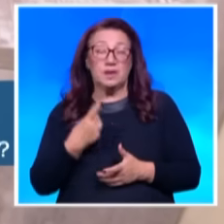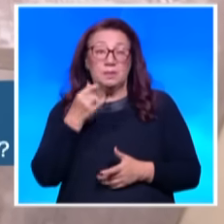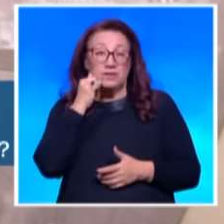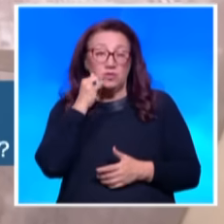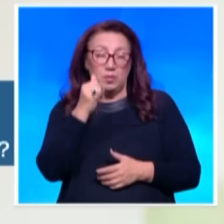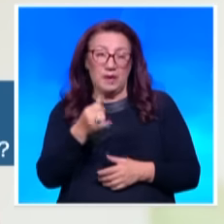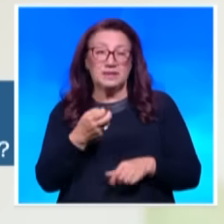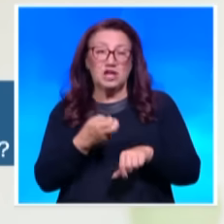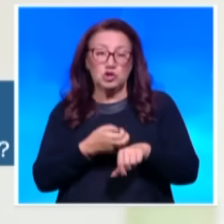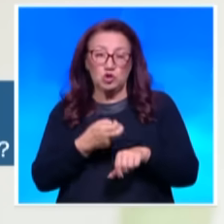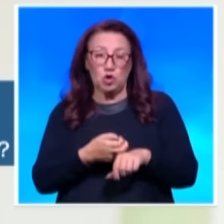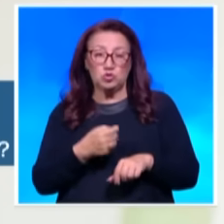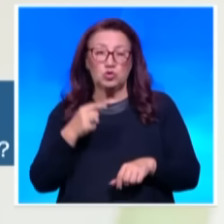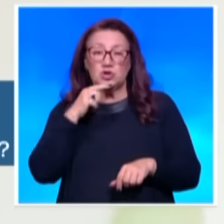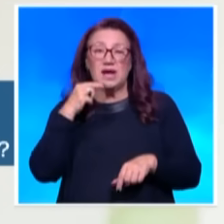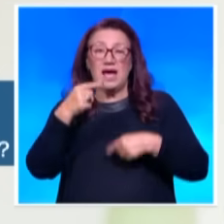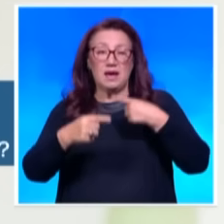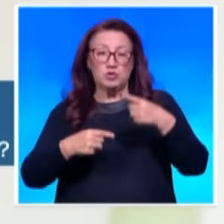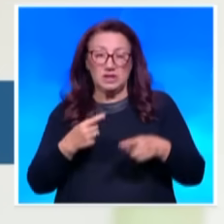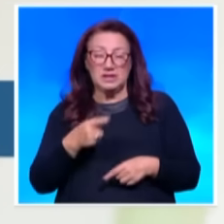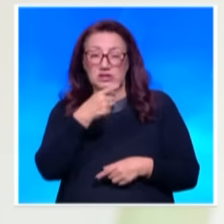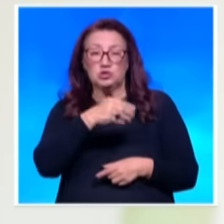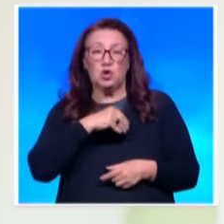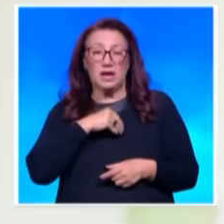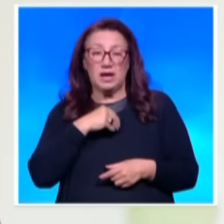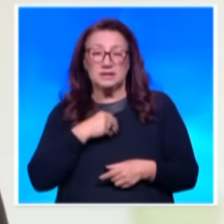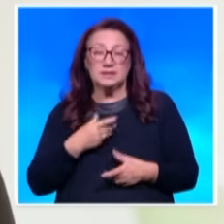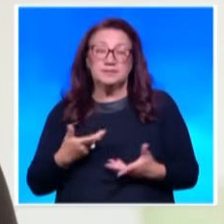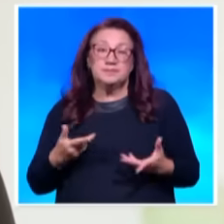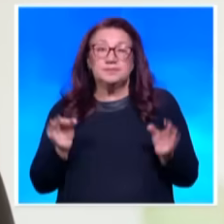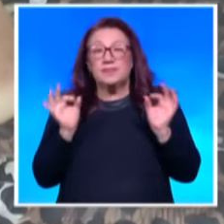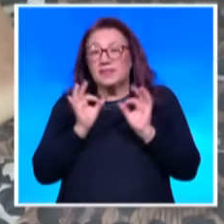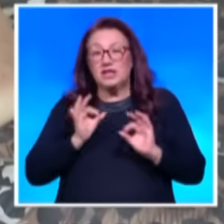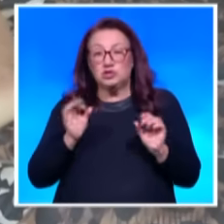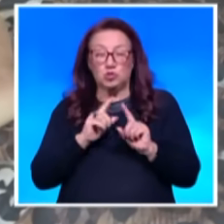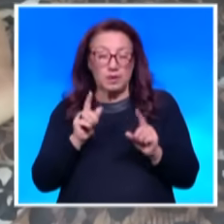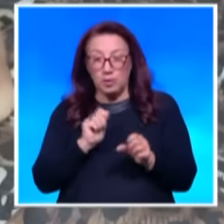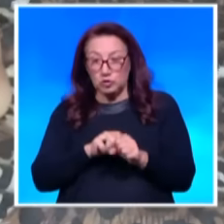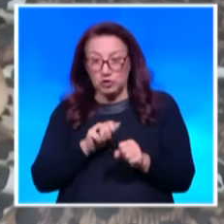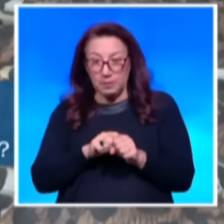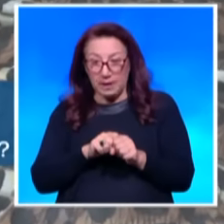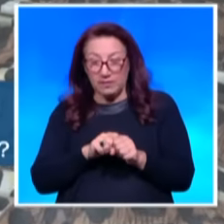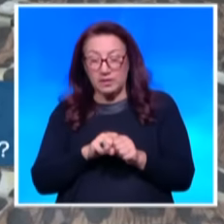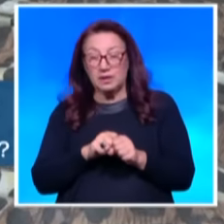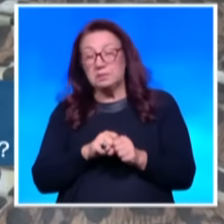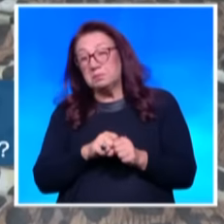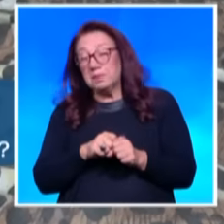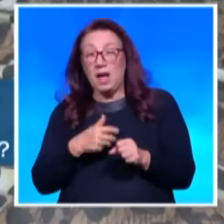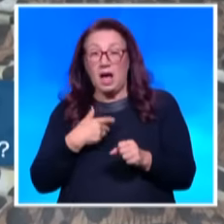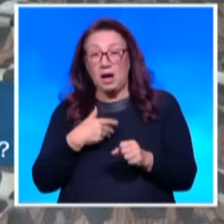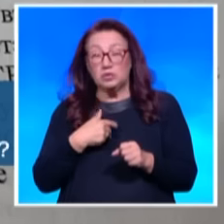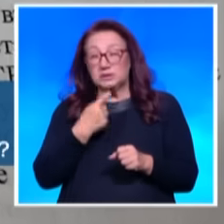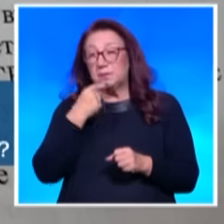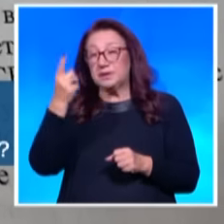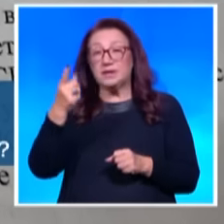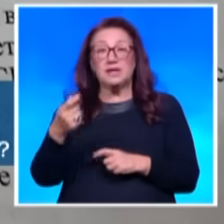който е в хемодиализа, доктор Манолов. Той ми каза, че нищо не може да направи. И каза, ако искате, обърнете се към